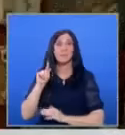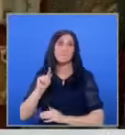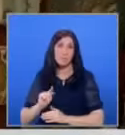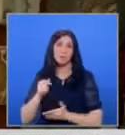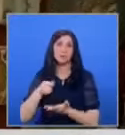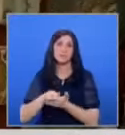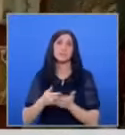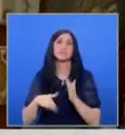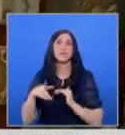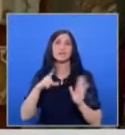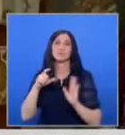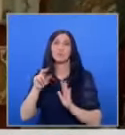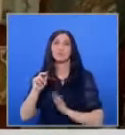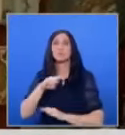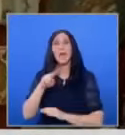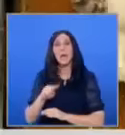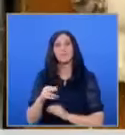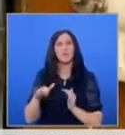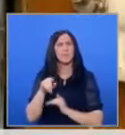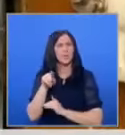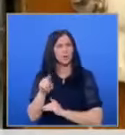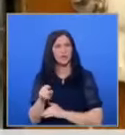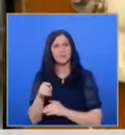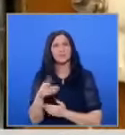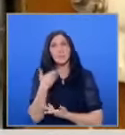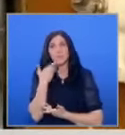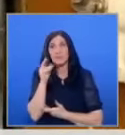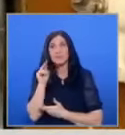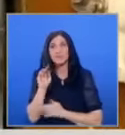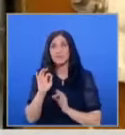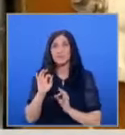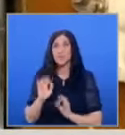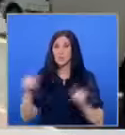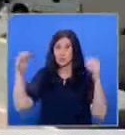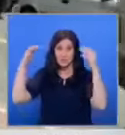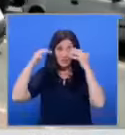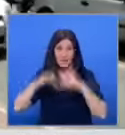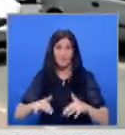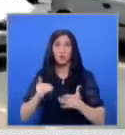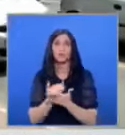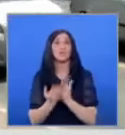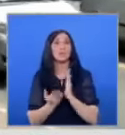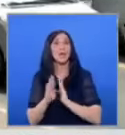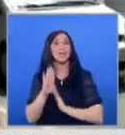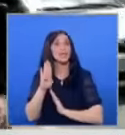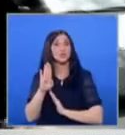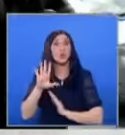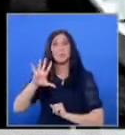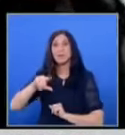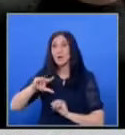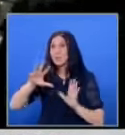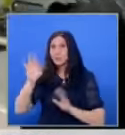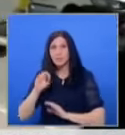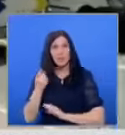заплата стана 780 евро. Въпреки това се предрича сериозно свиване на икономическия растеж от 5,9% за